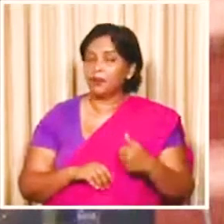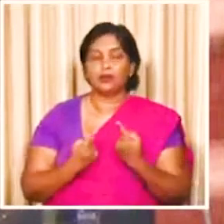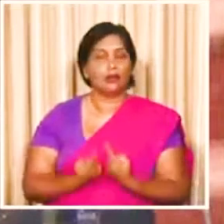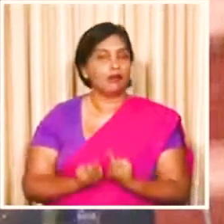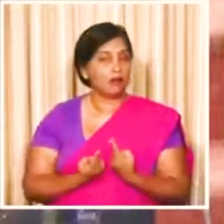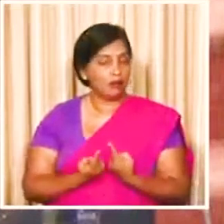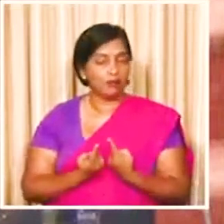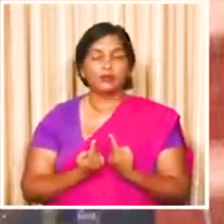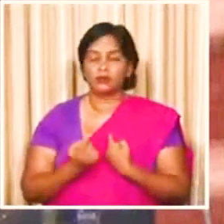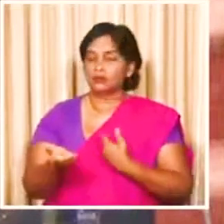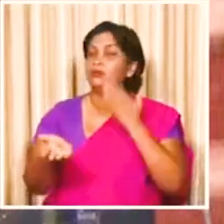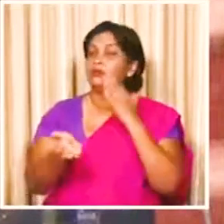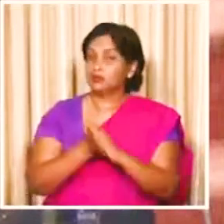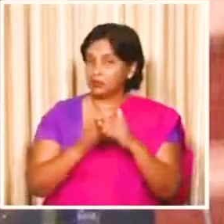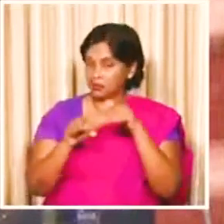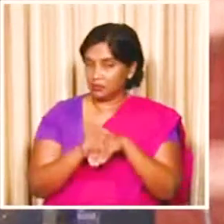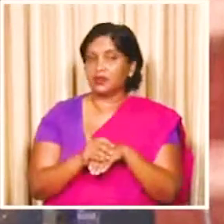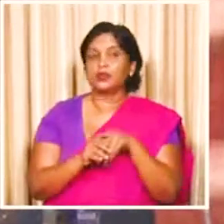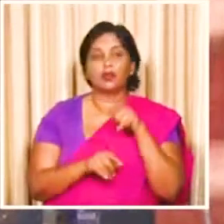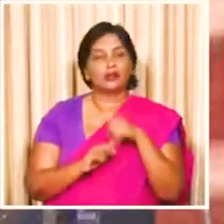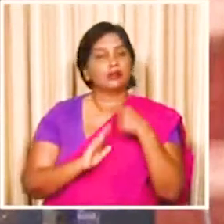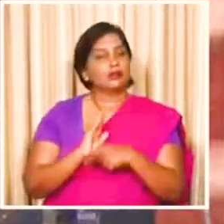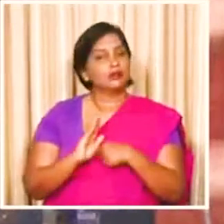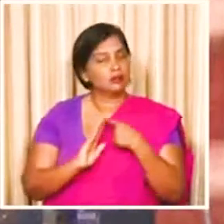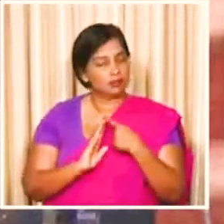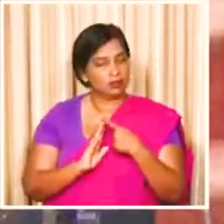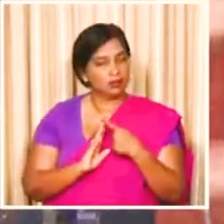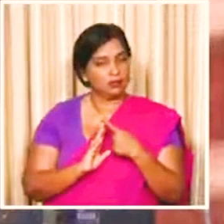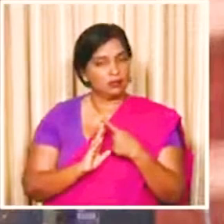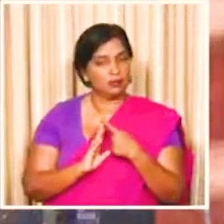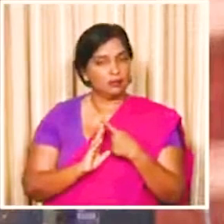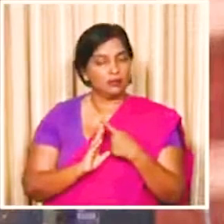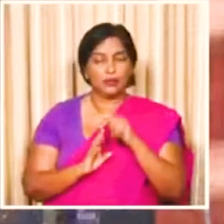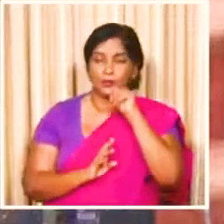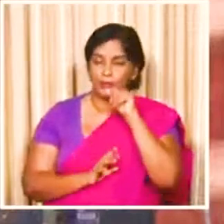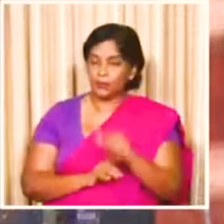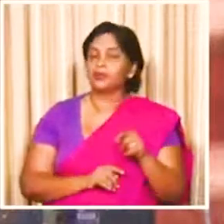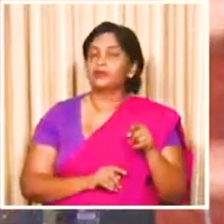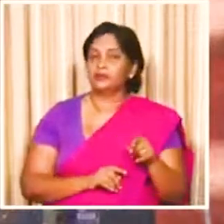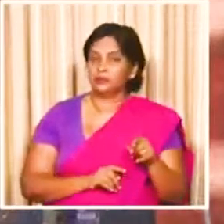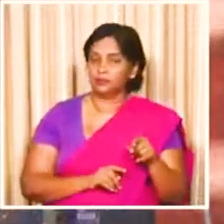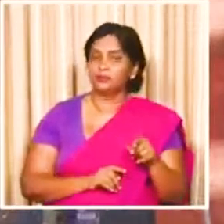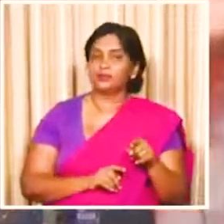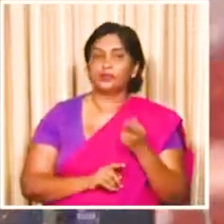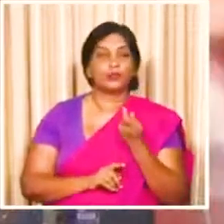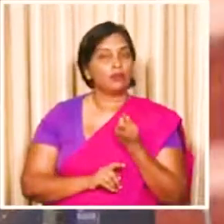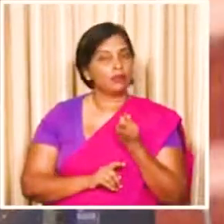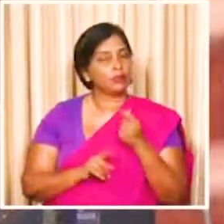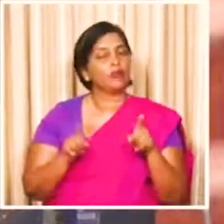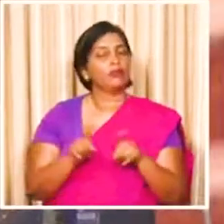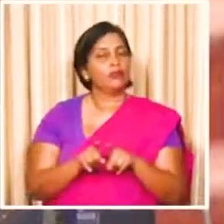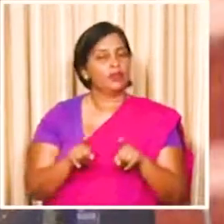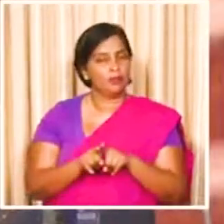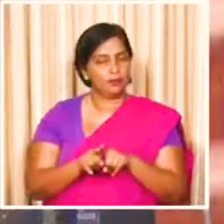பூர்த்தி செய்வதன் ஊடாக இந்த நாட்டை நிச்சயமாக ஒரு பொருளாதார ரீதியிலே